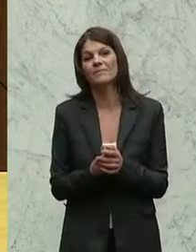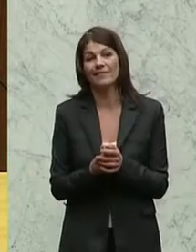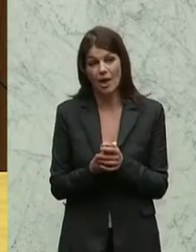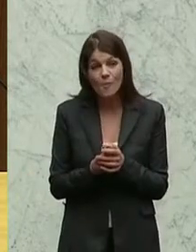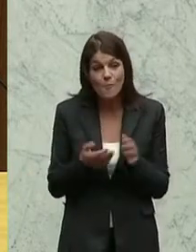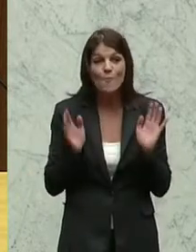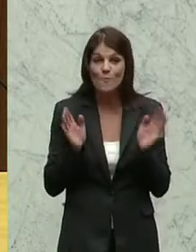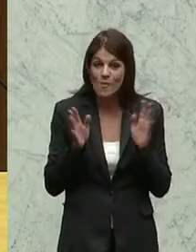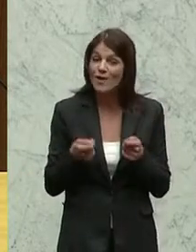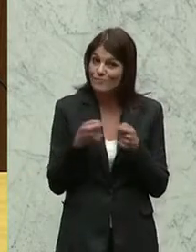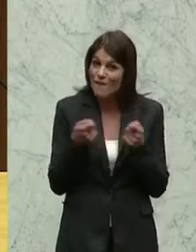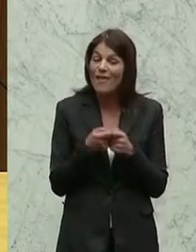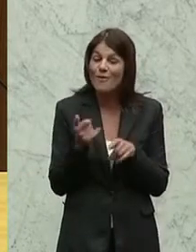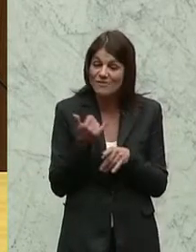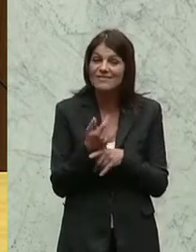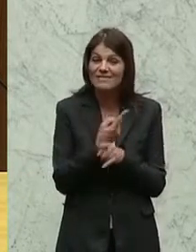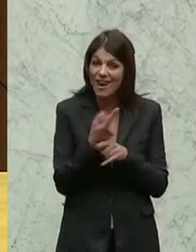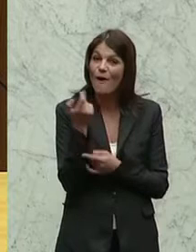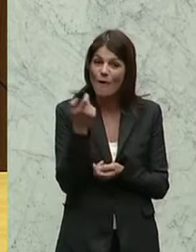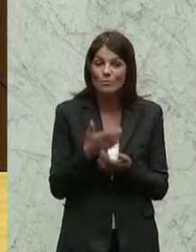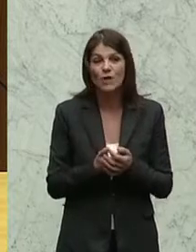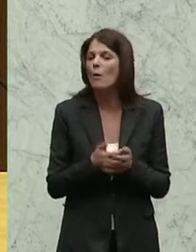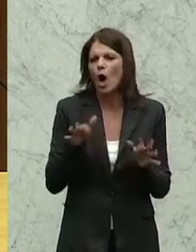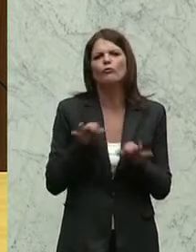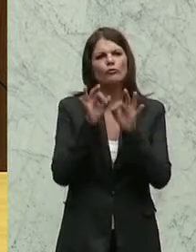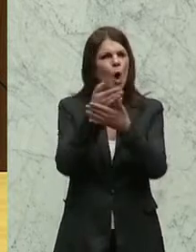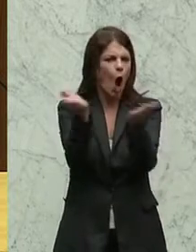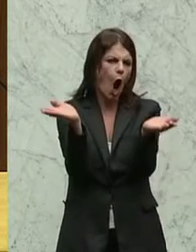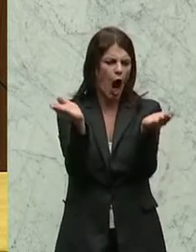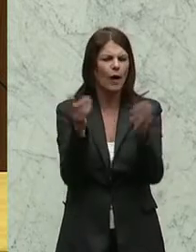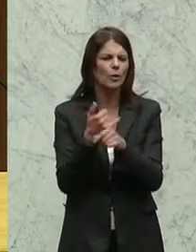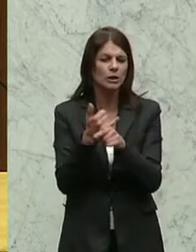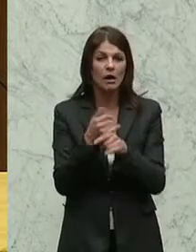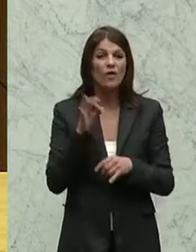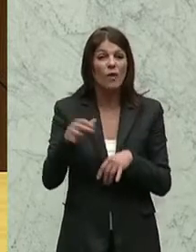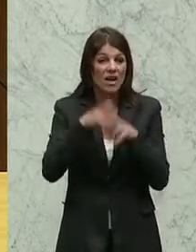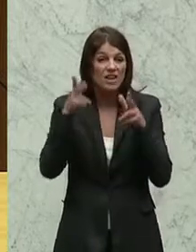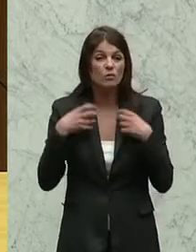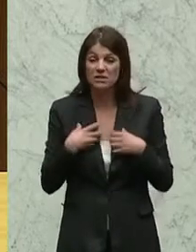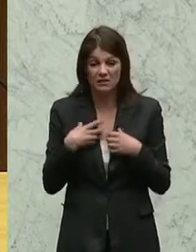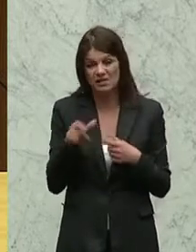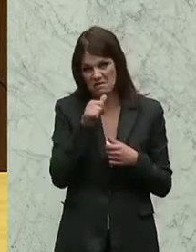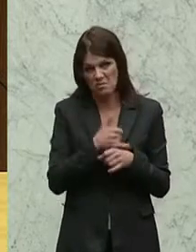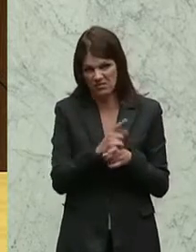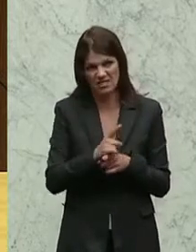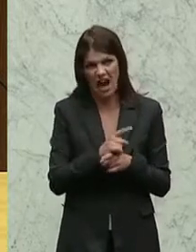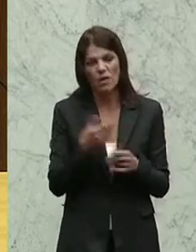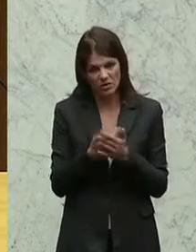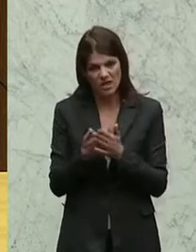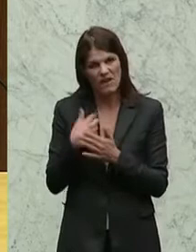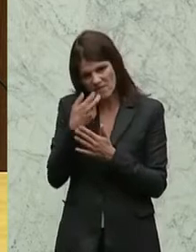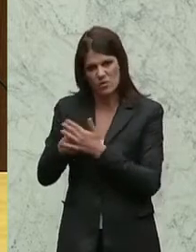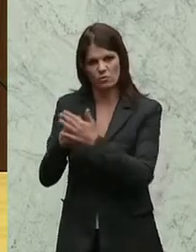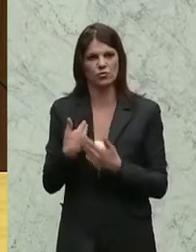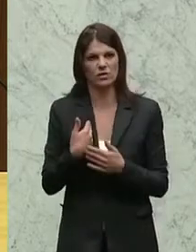Also es wird eine spannende und lustige Zeit werden, aber das vielleicht nur für euch, für die Wirten ganz bestimmt nicht, und dahinter stehen wir. Wir sagen ja zu